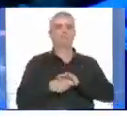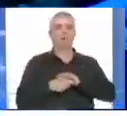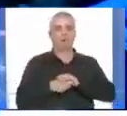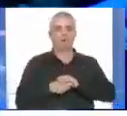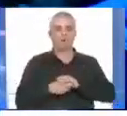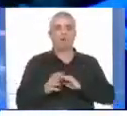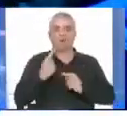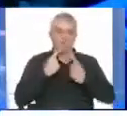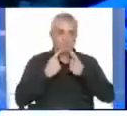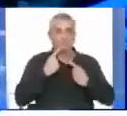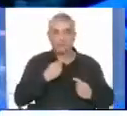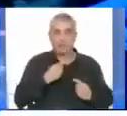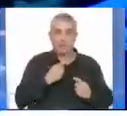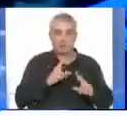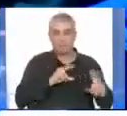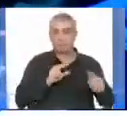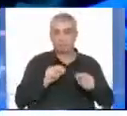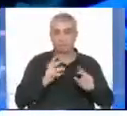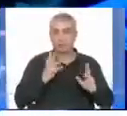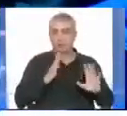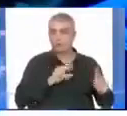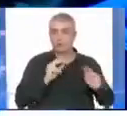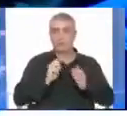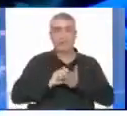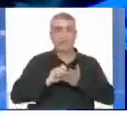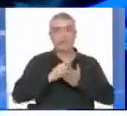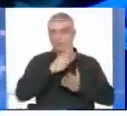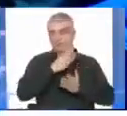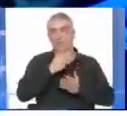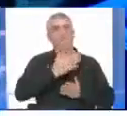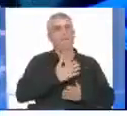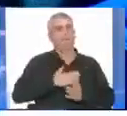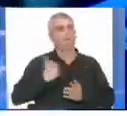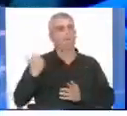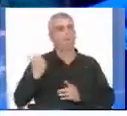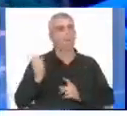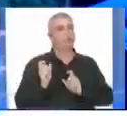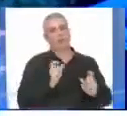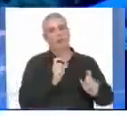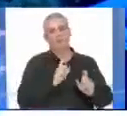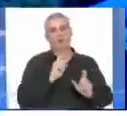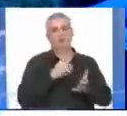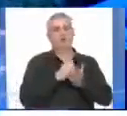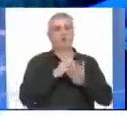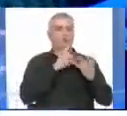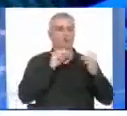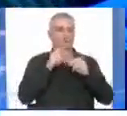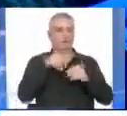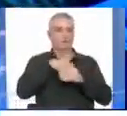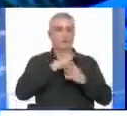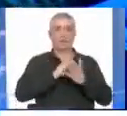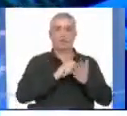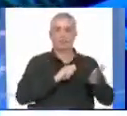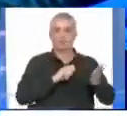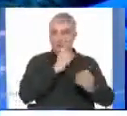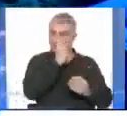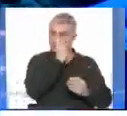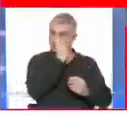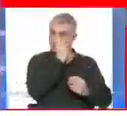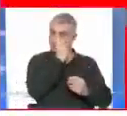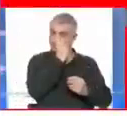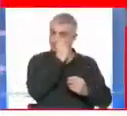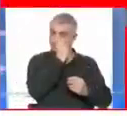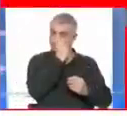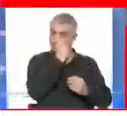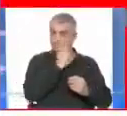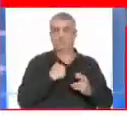הייתה שיחה כזאת, היא דומה, די דומה, בלשכה, והם רצו למנוע את המשך השיחות האלה בלשכה. אז אני מקווה מאוד